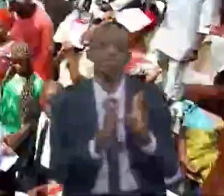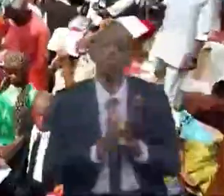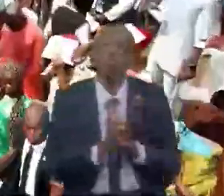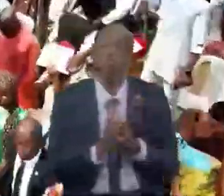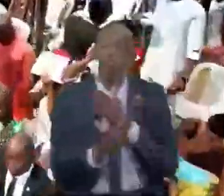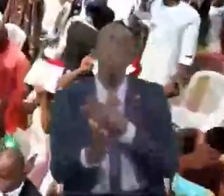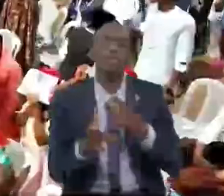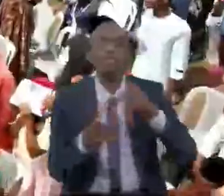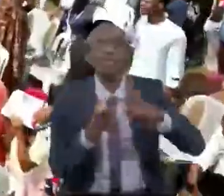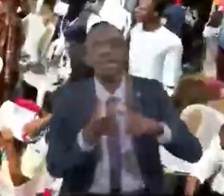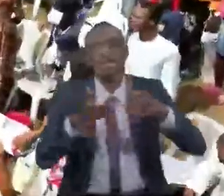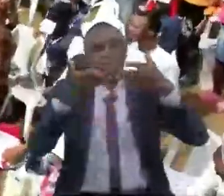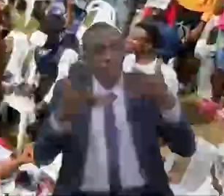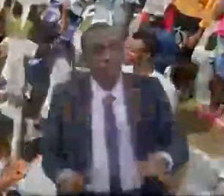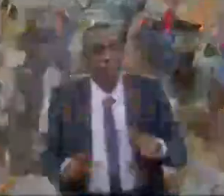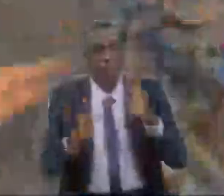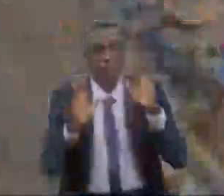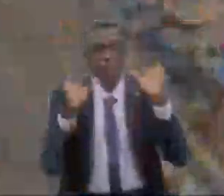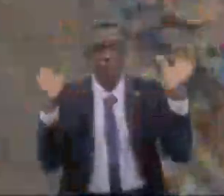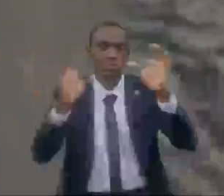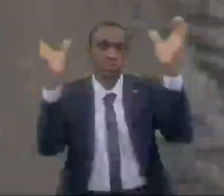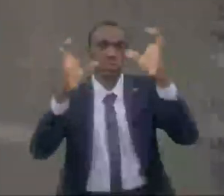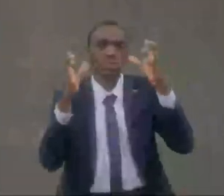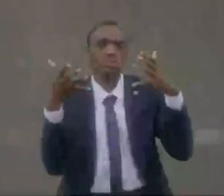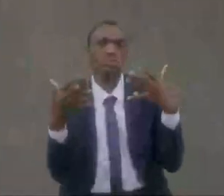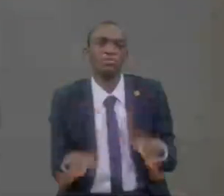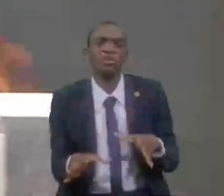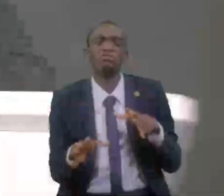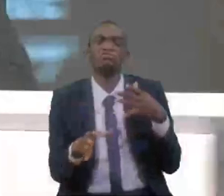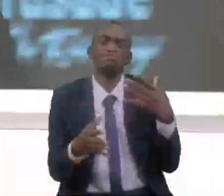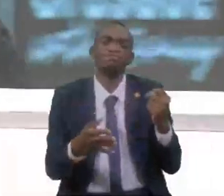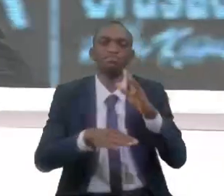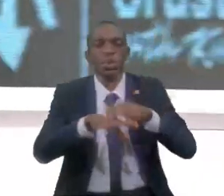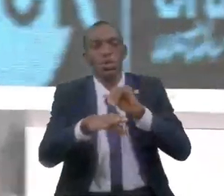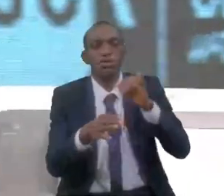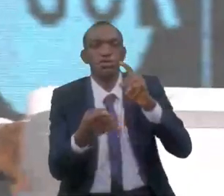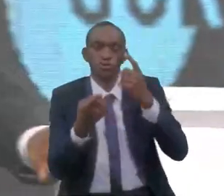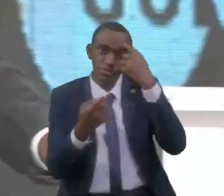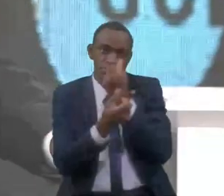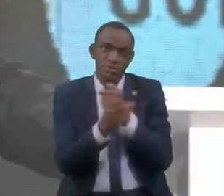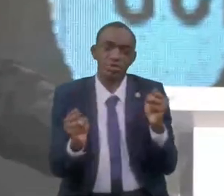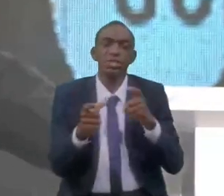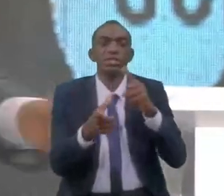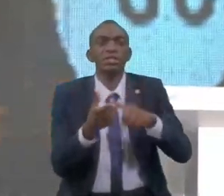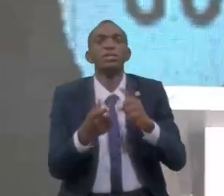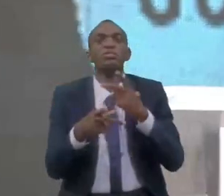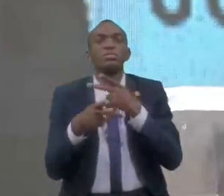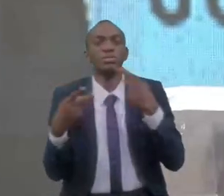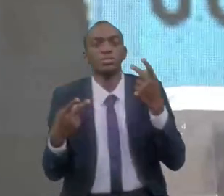Et nous avons fini la croisade. Nous avons lancé l'appel et j'ai dit, maintenant nous allons prier.